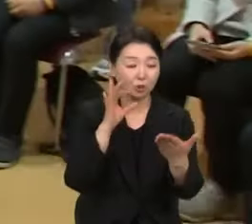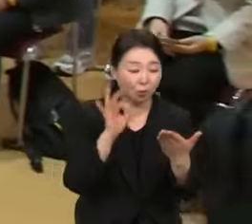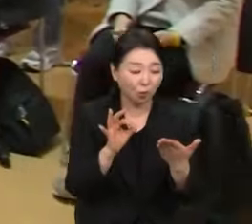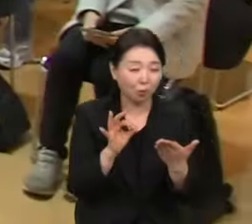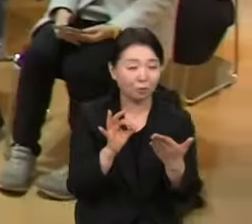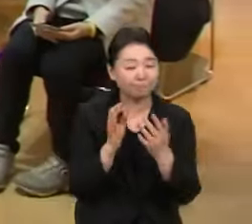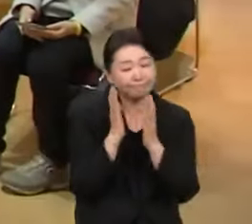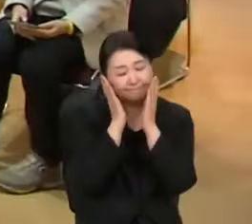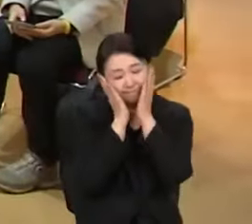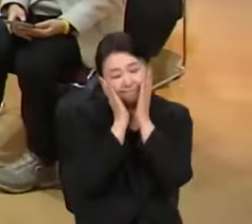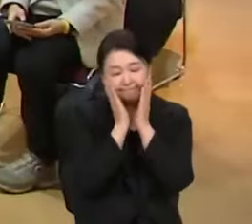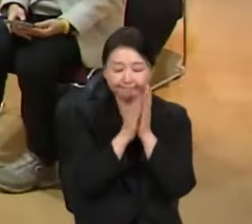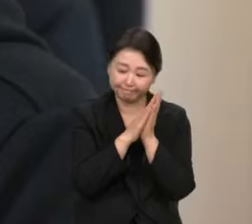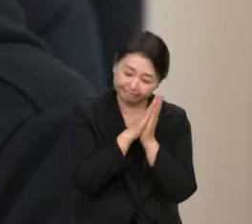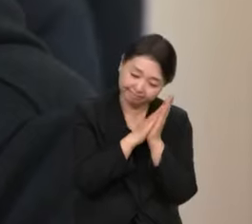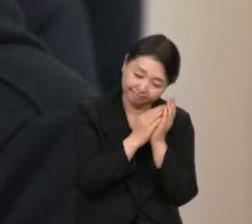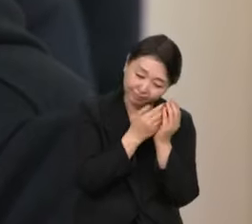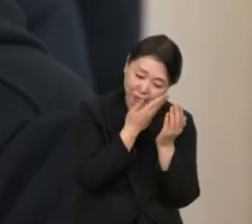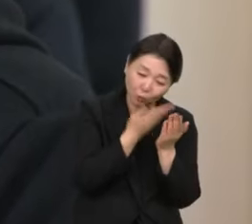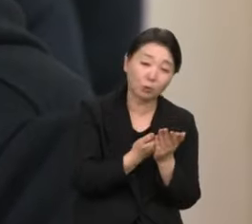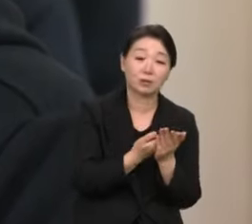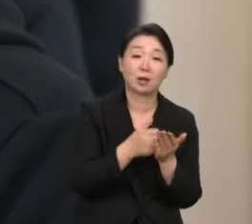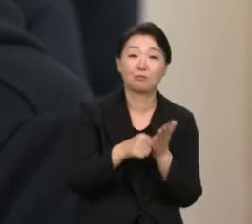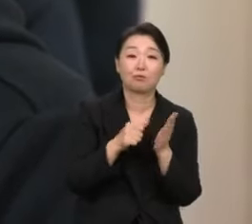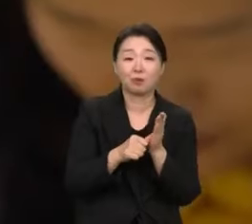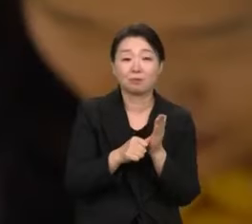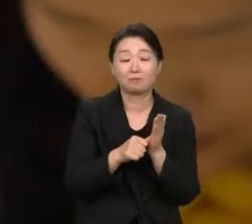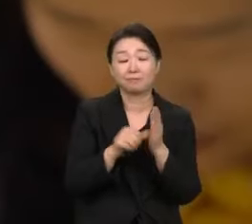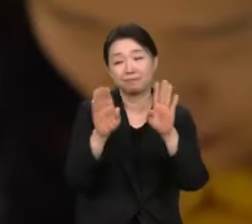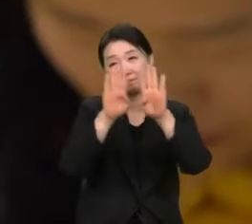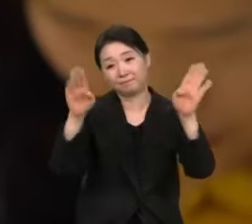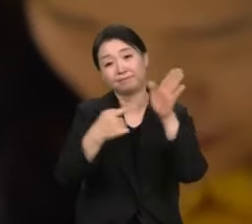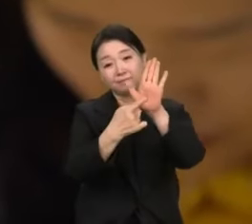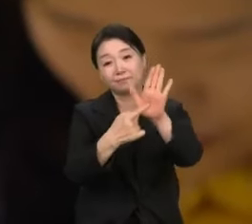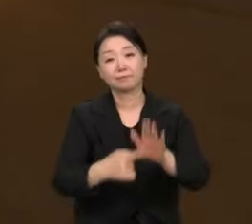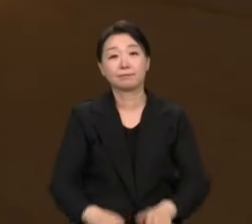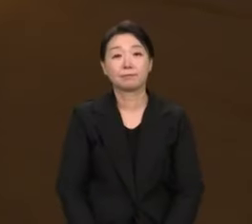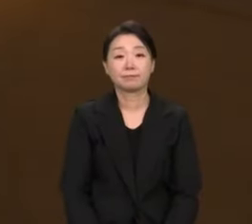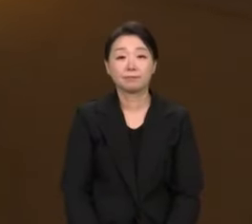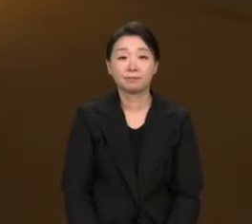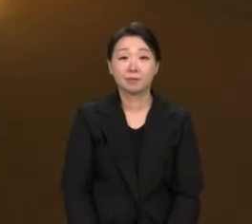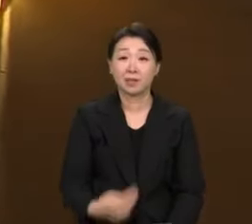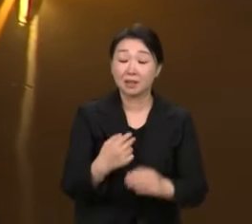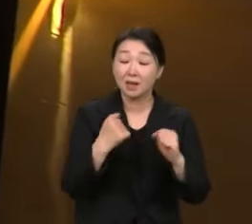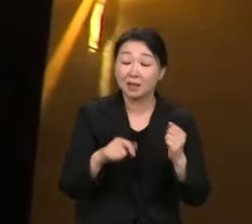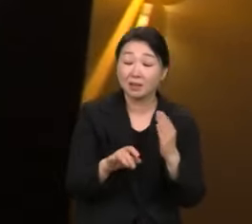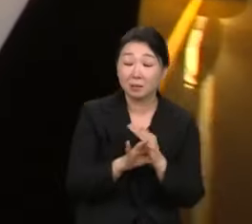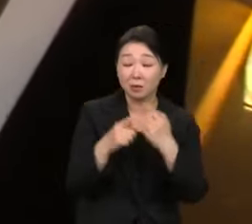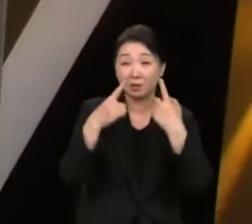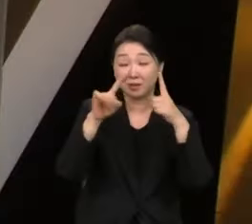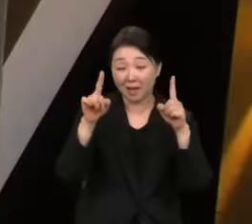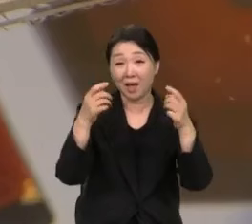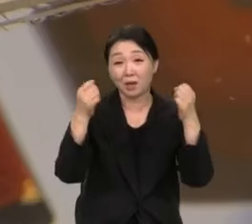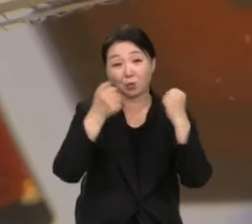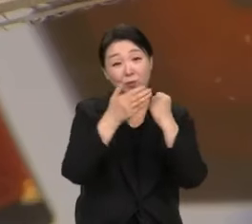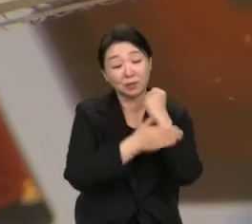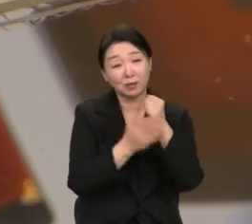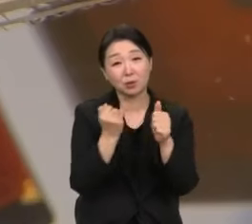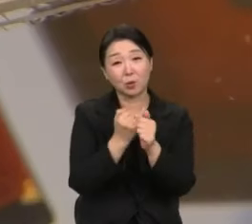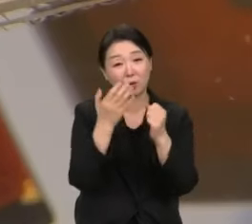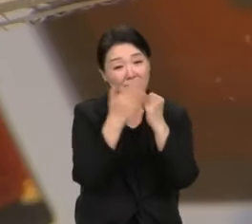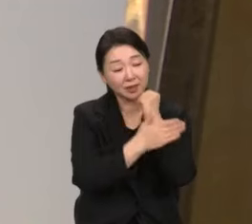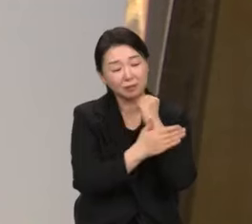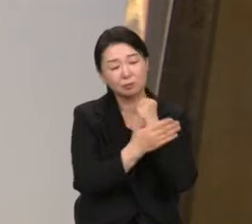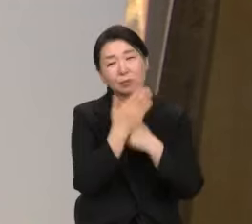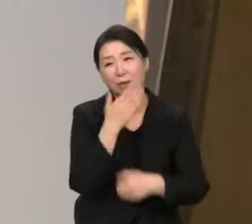부비던 물건들을 엄마 아빠는 세상에 보라고 내놨습니다. 살아있다면 대학 졸업사진도 결혼사진도